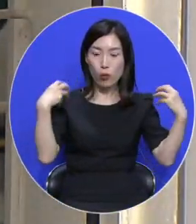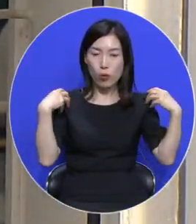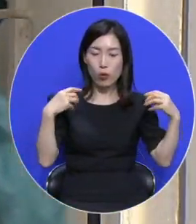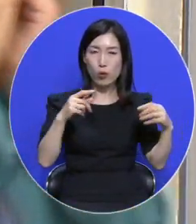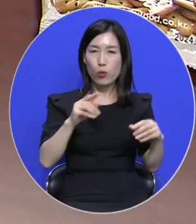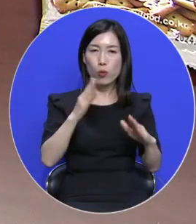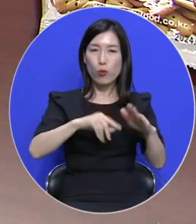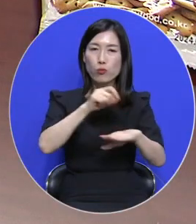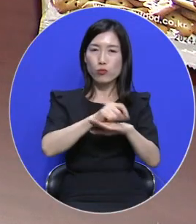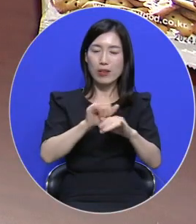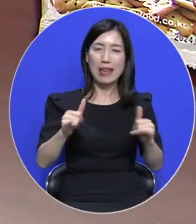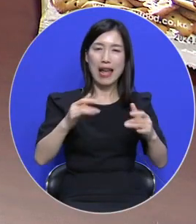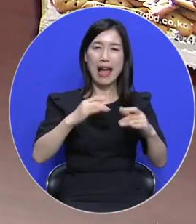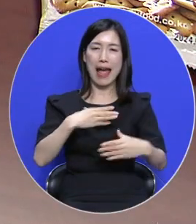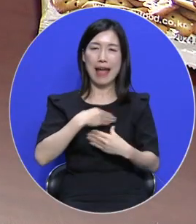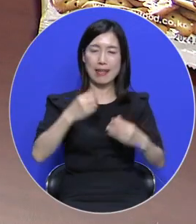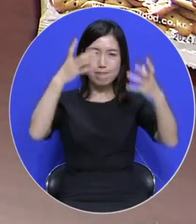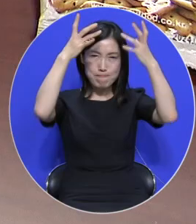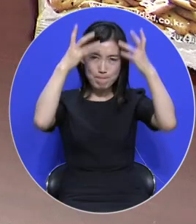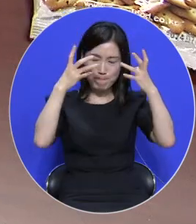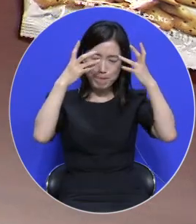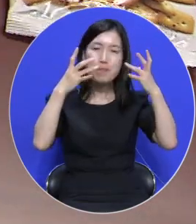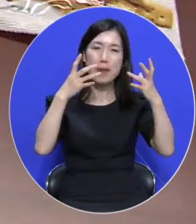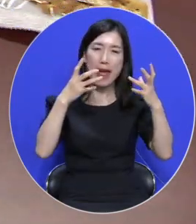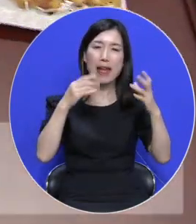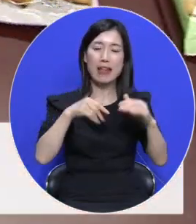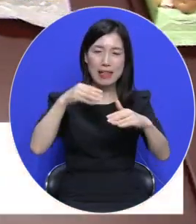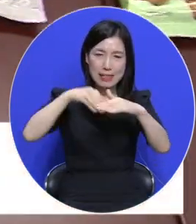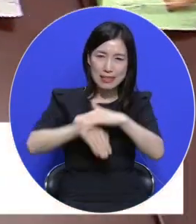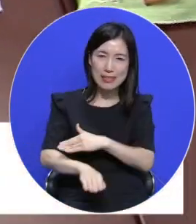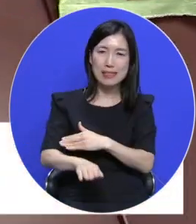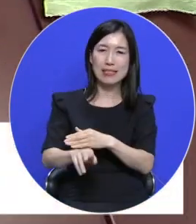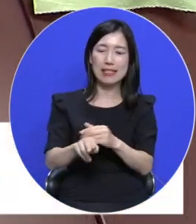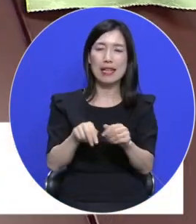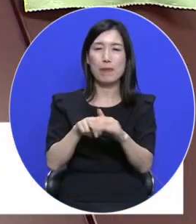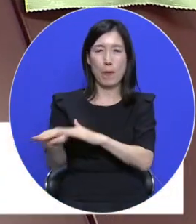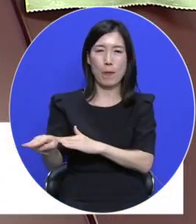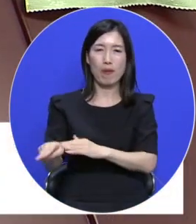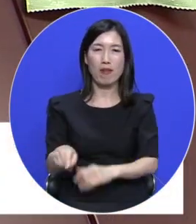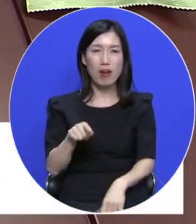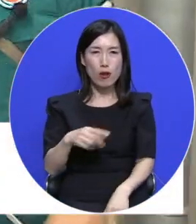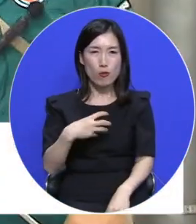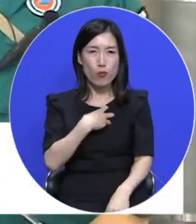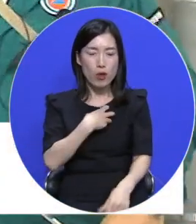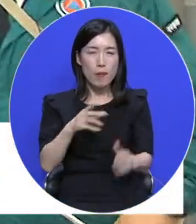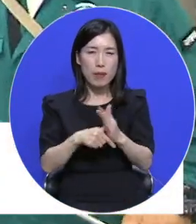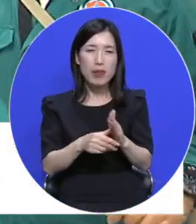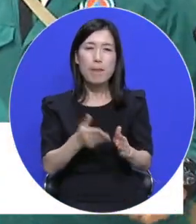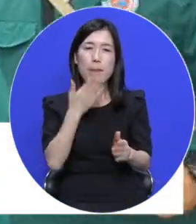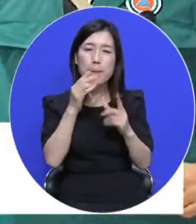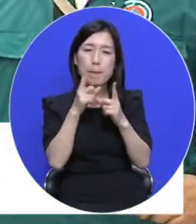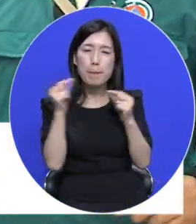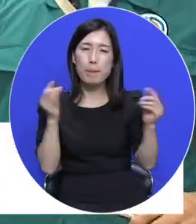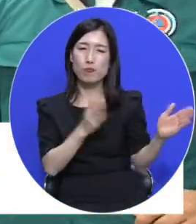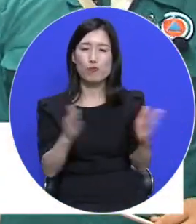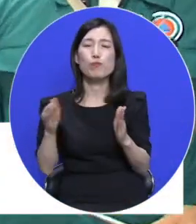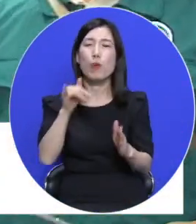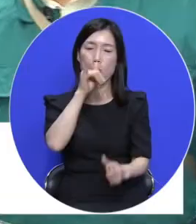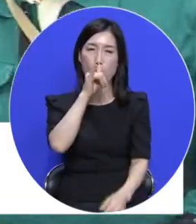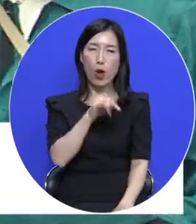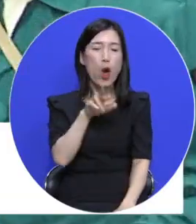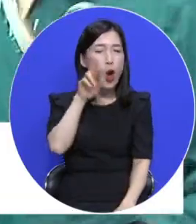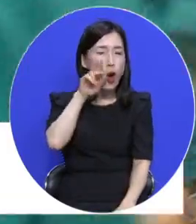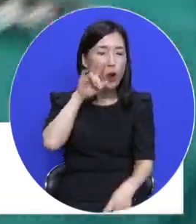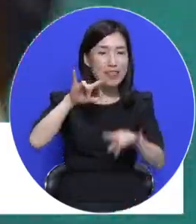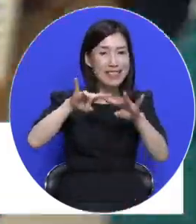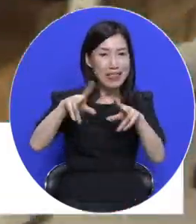지하시설로 대피합니다. 전시 대비 다양한 비상식량이 비축돼 있습니다. 전력이 끊겼을 때 유용한 충전식